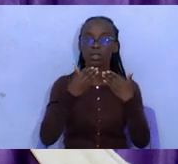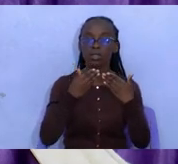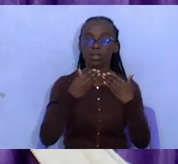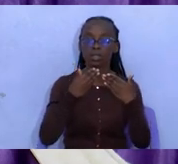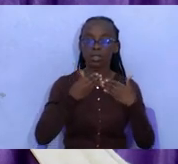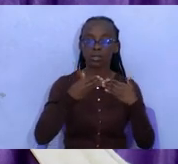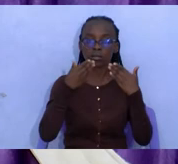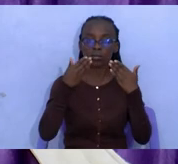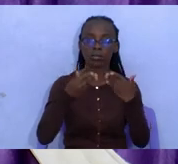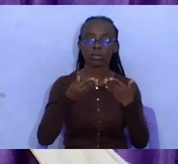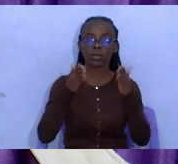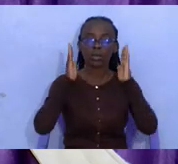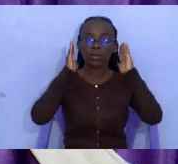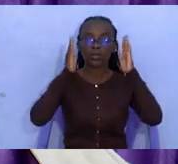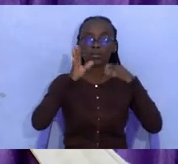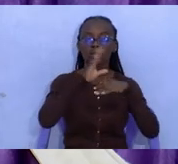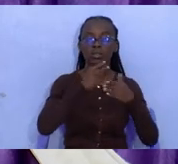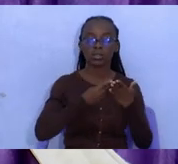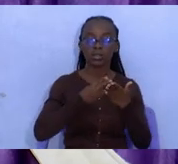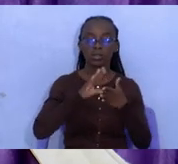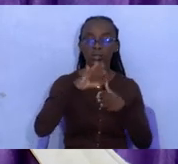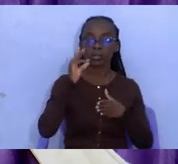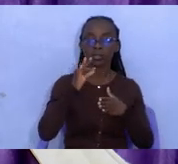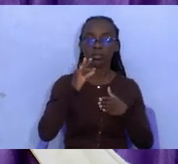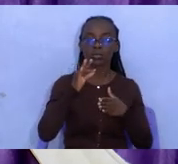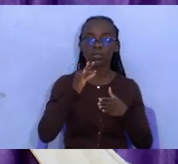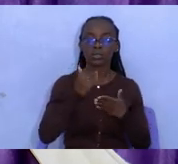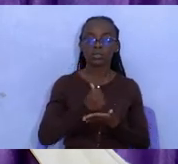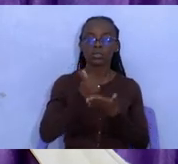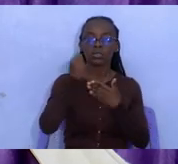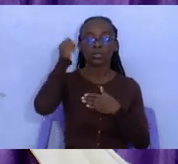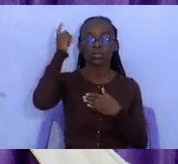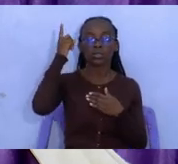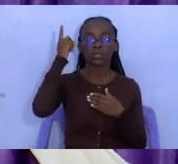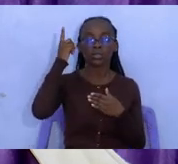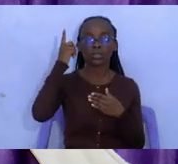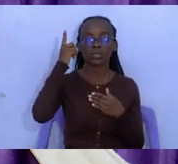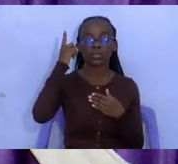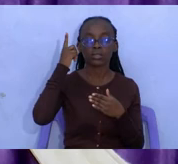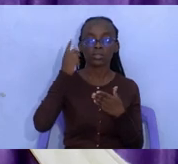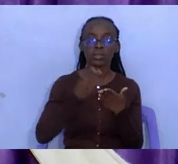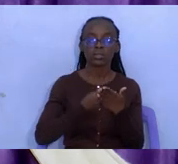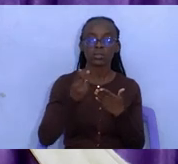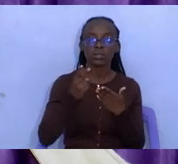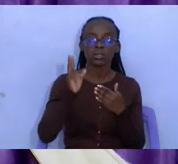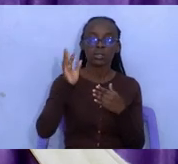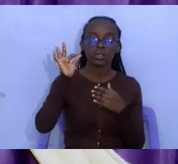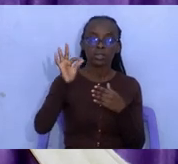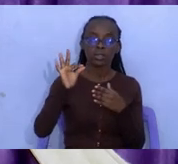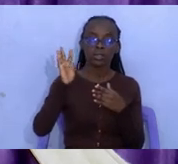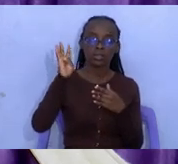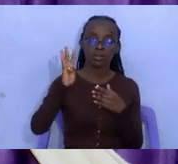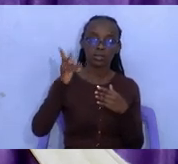Mungu akamsaidia kuelewa, akashuka kule. Nataka nimalizie verse number 34.